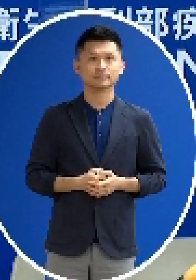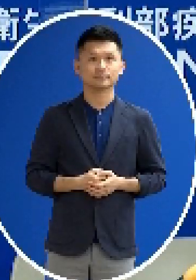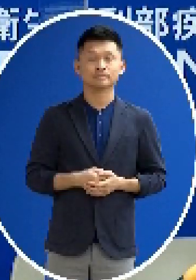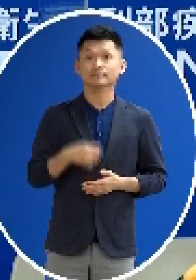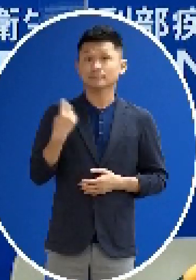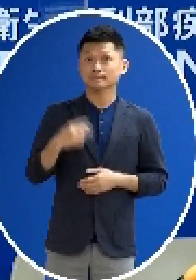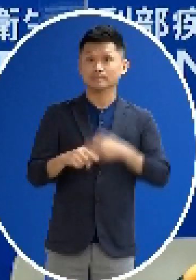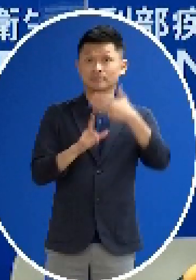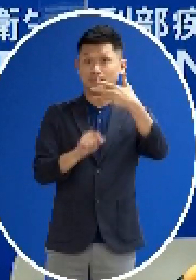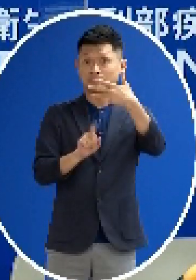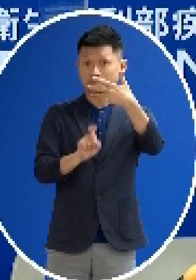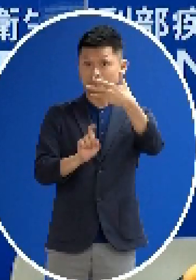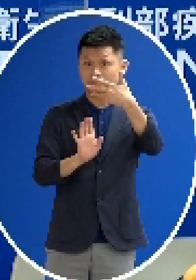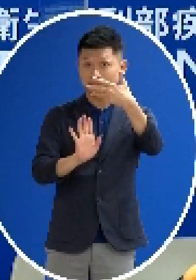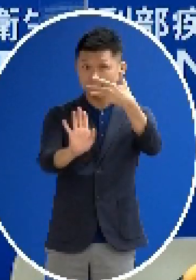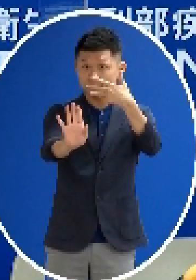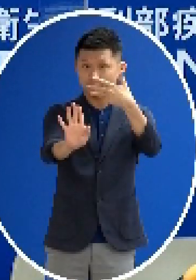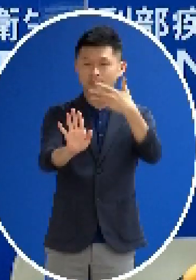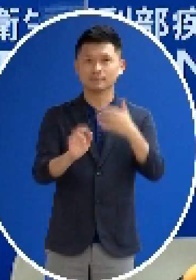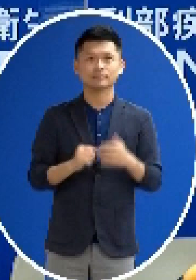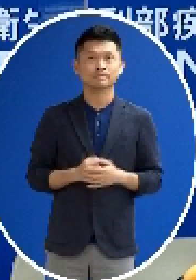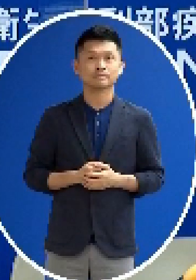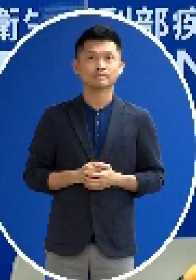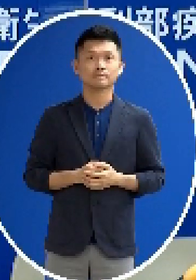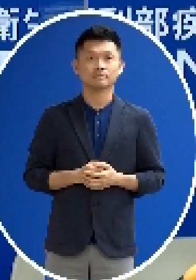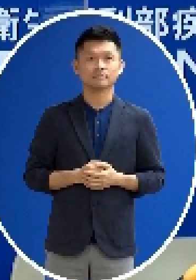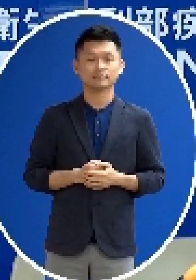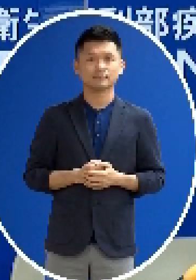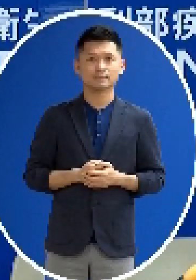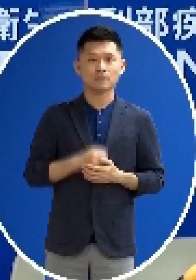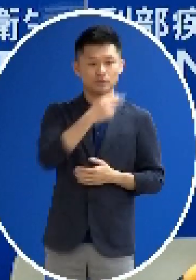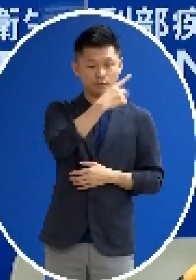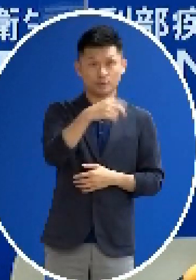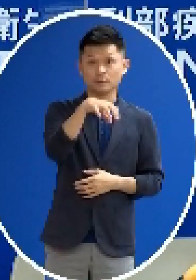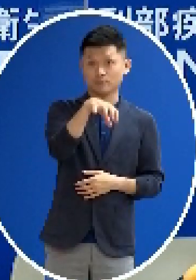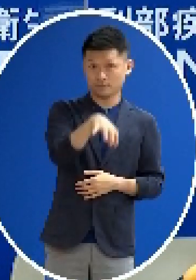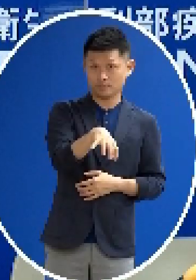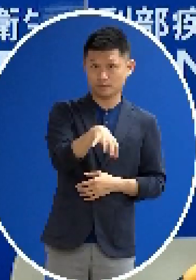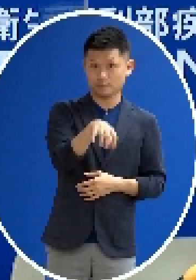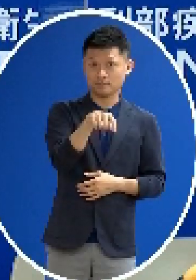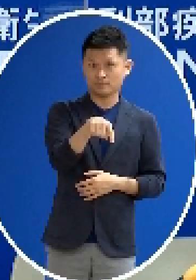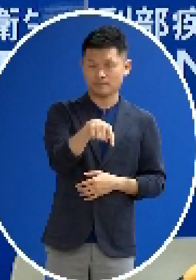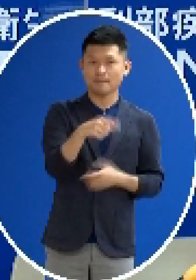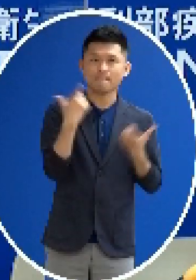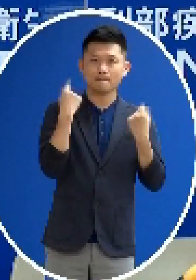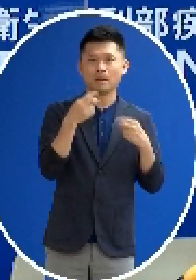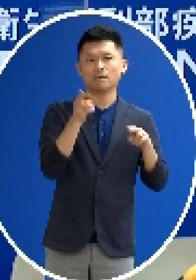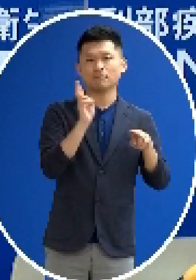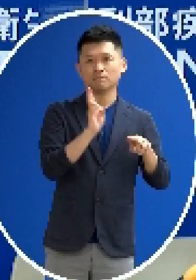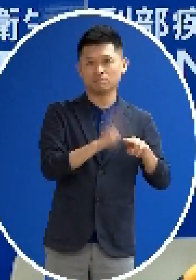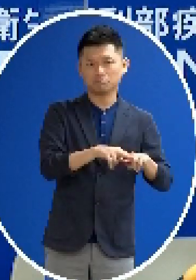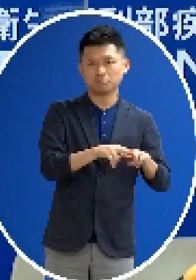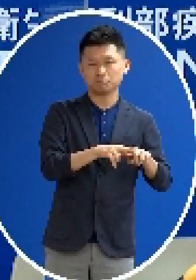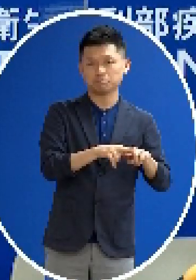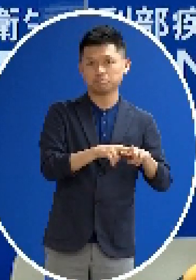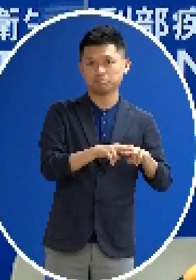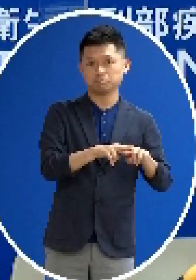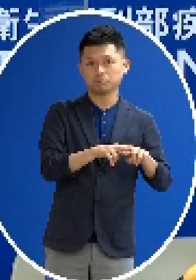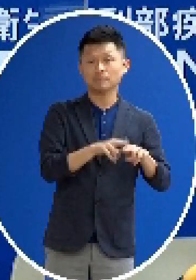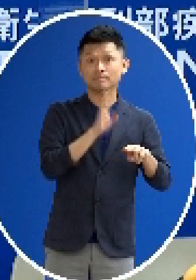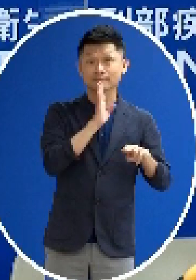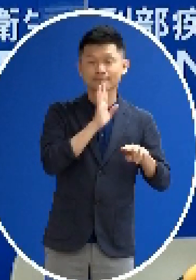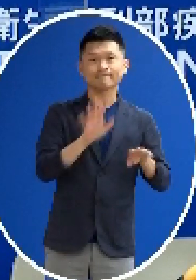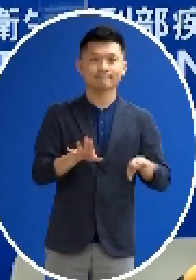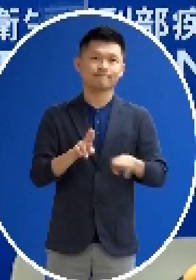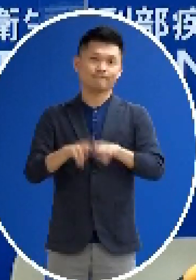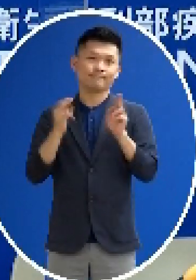次8月10号起之后，哈，我们这里面哈游泳池要哈从不开放的场域中移除